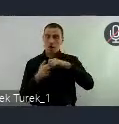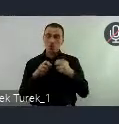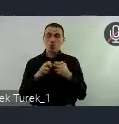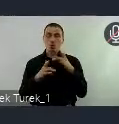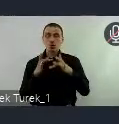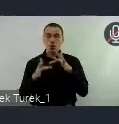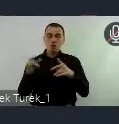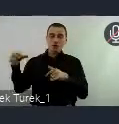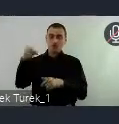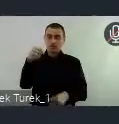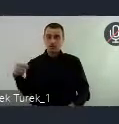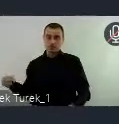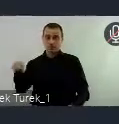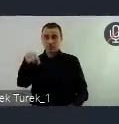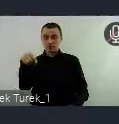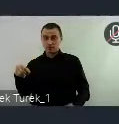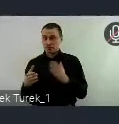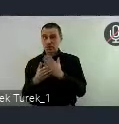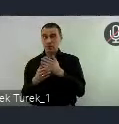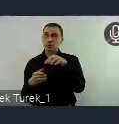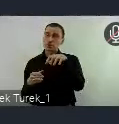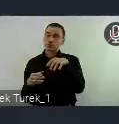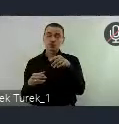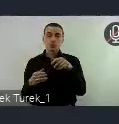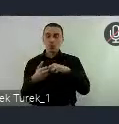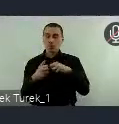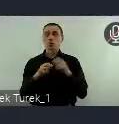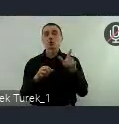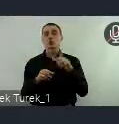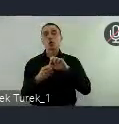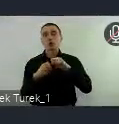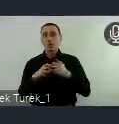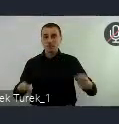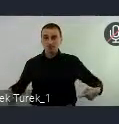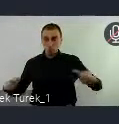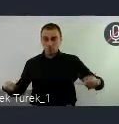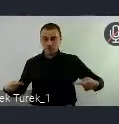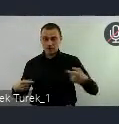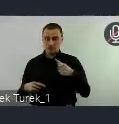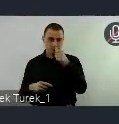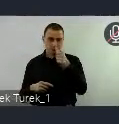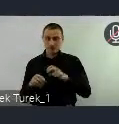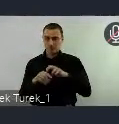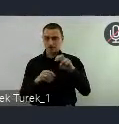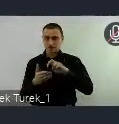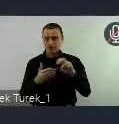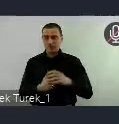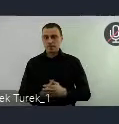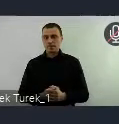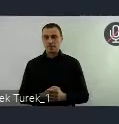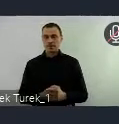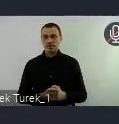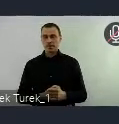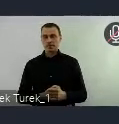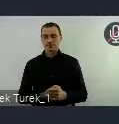rowerów być może dla wózka dziecięcego ale nie dla osób poruszających pysku bo zbyt Stroma bo nie ma poręczy po obydwu stronach